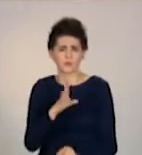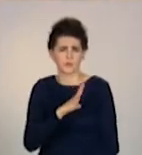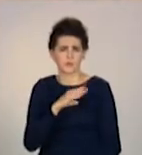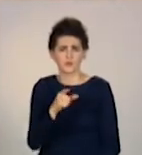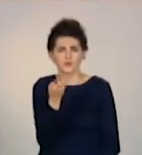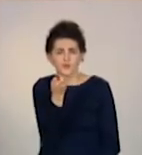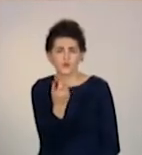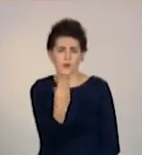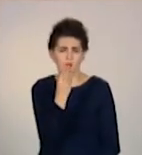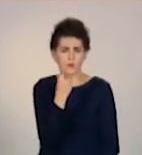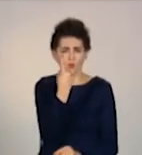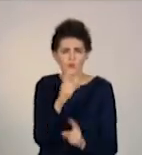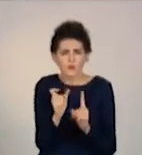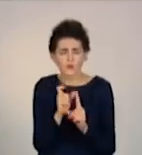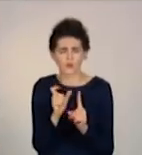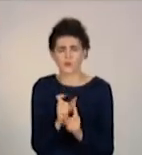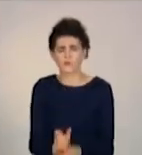скаже хоча б одне слово.